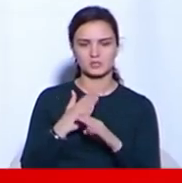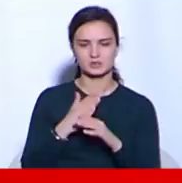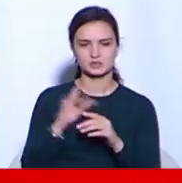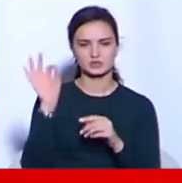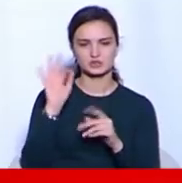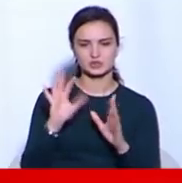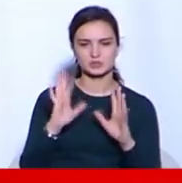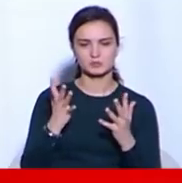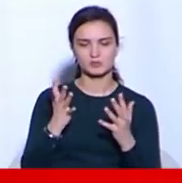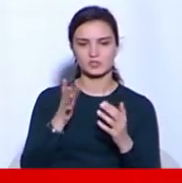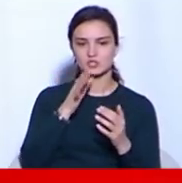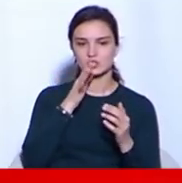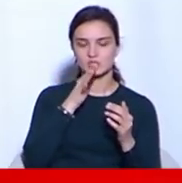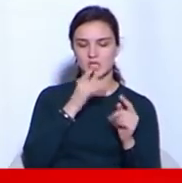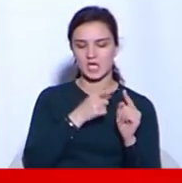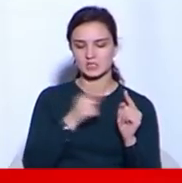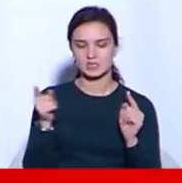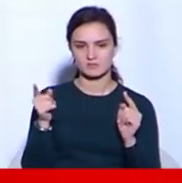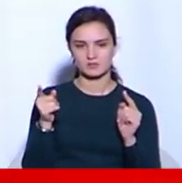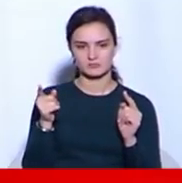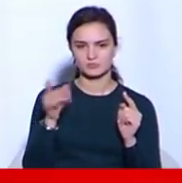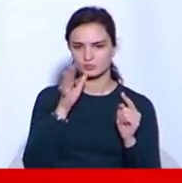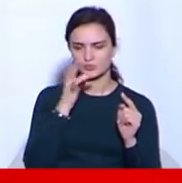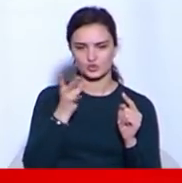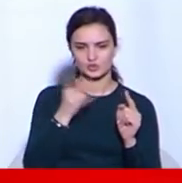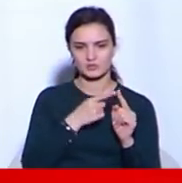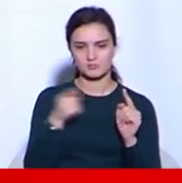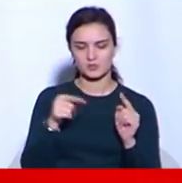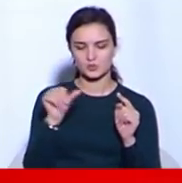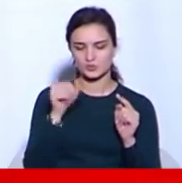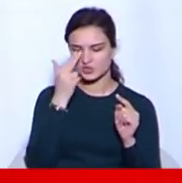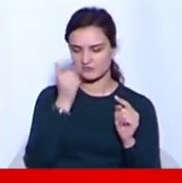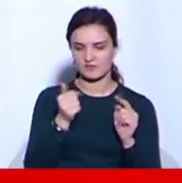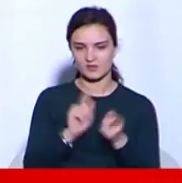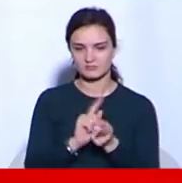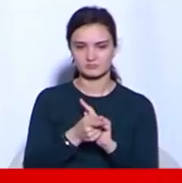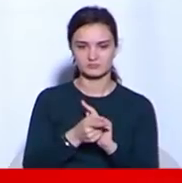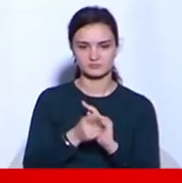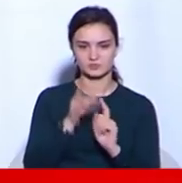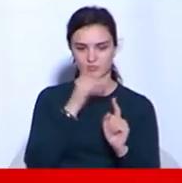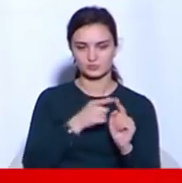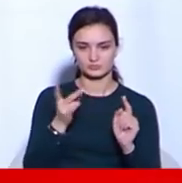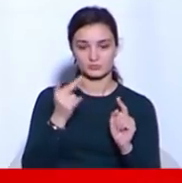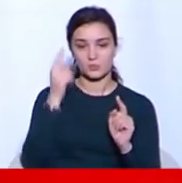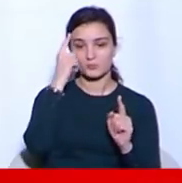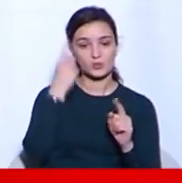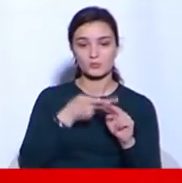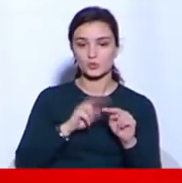ხოლმე ხშირ შემთხვევაში ხანგრძლივი მუშაობა საჭირო აი ამ ცუდი ჩვევებისაგან გათავისუფლებაზე და